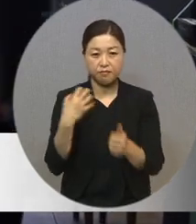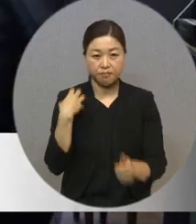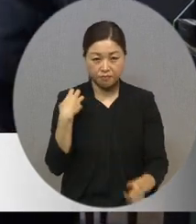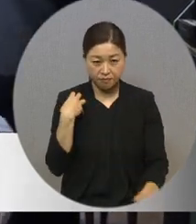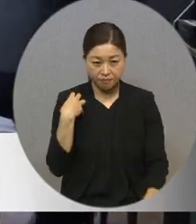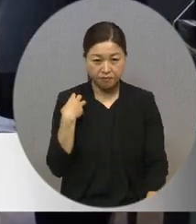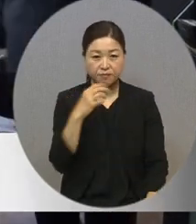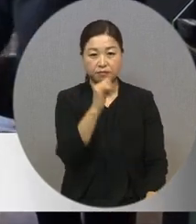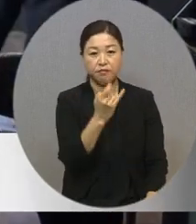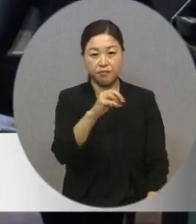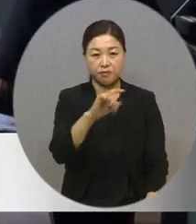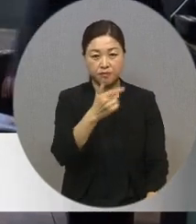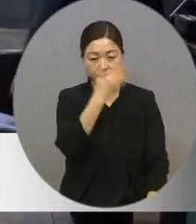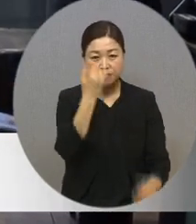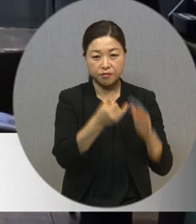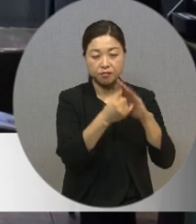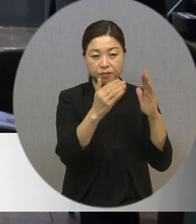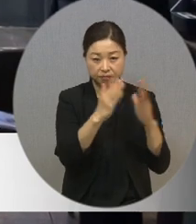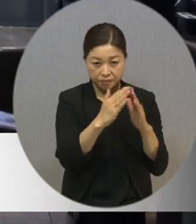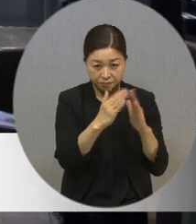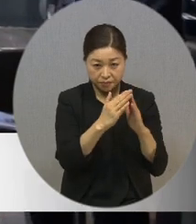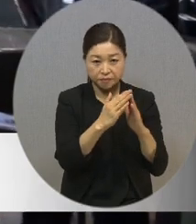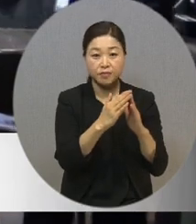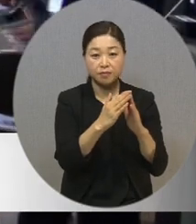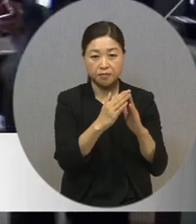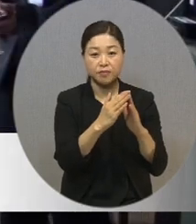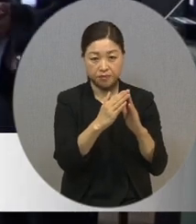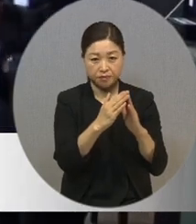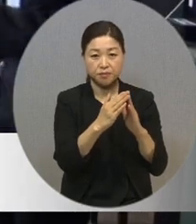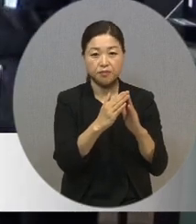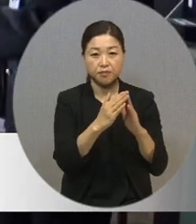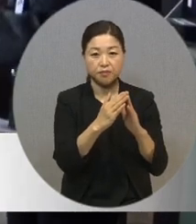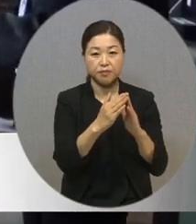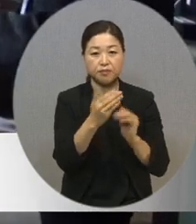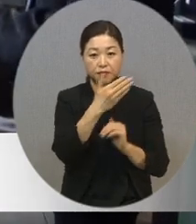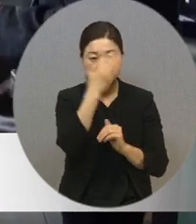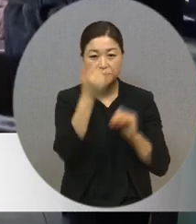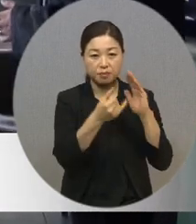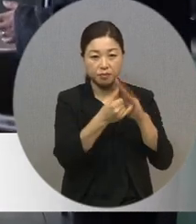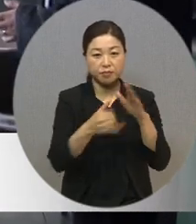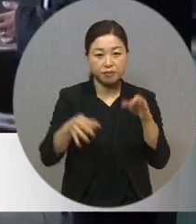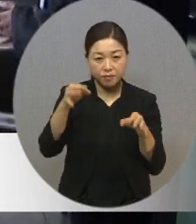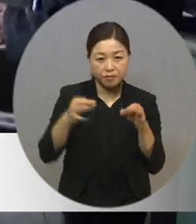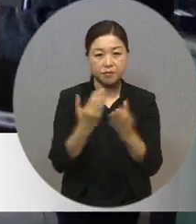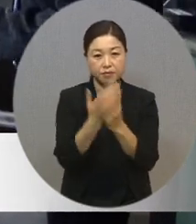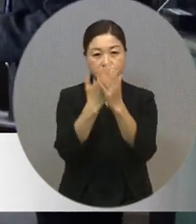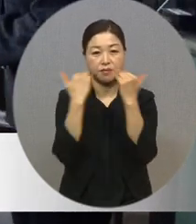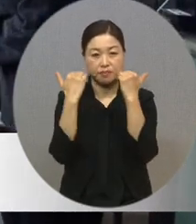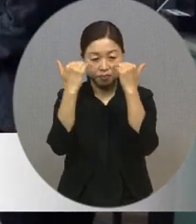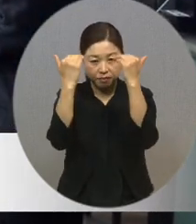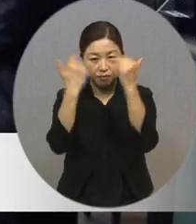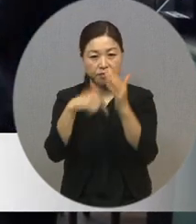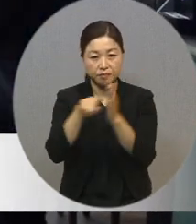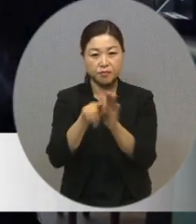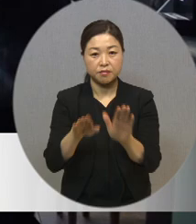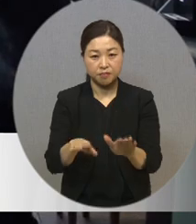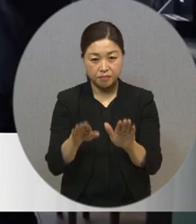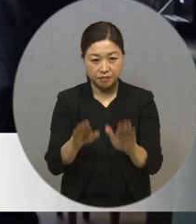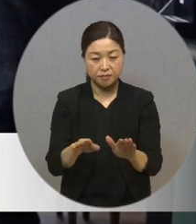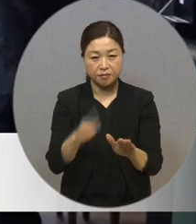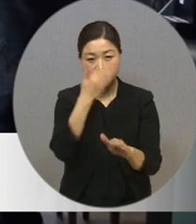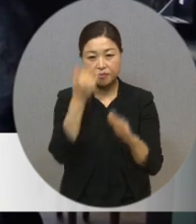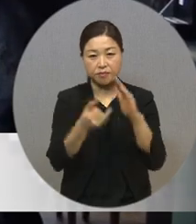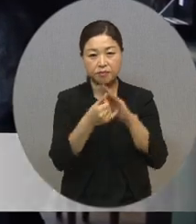집이 하고 지역 내에서 청소년들의 균형 있는 발전과 성장을 위해서 이번 청소년